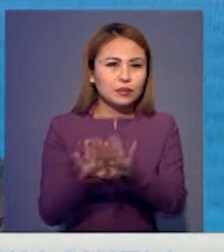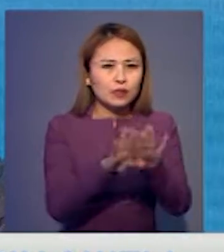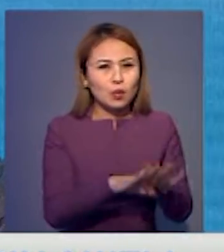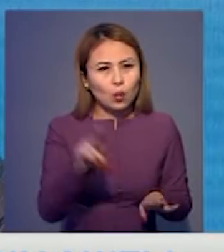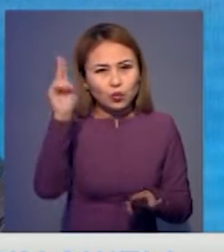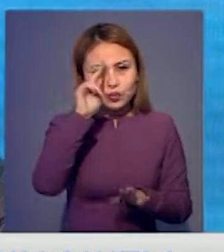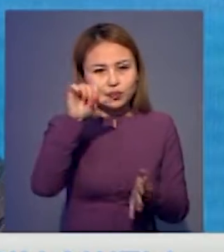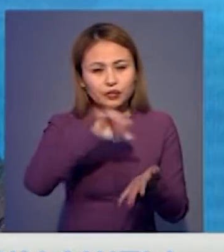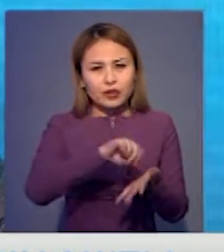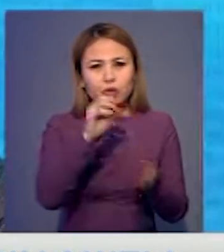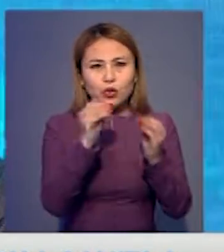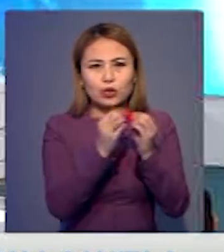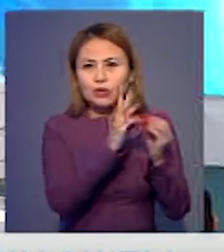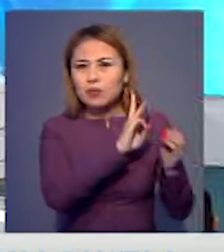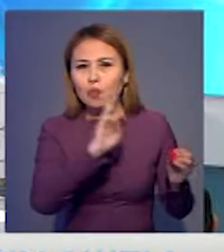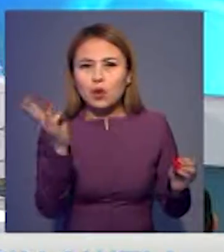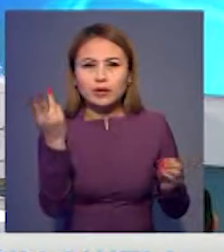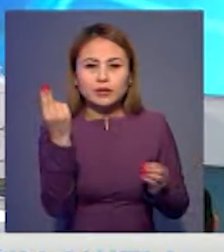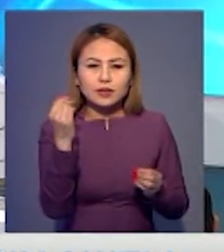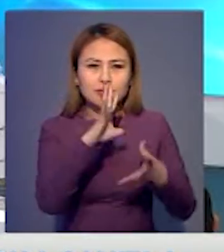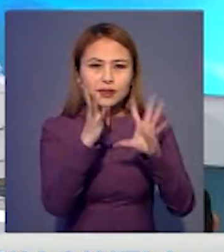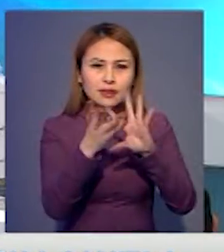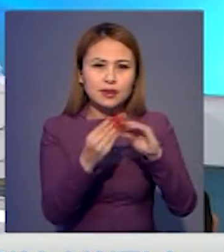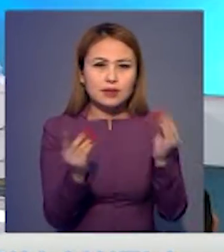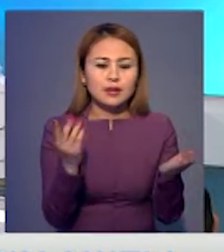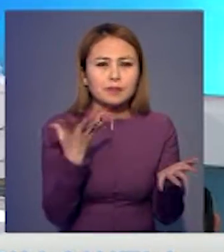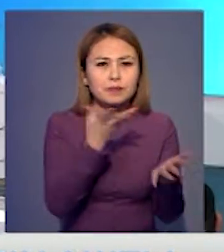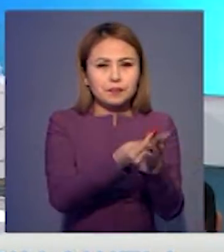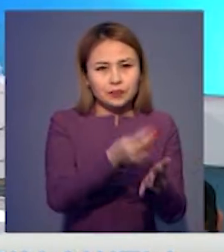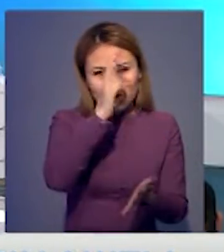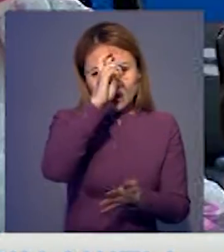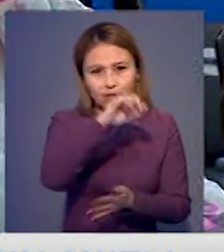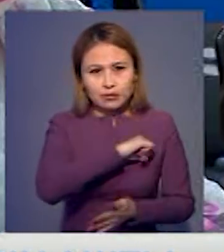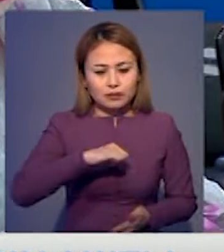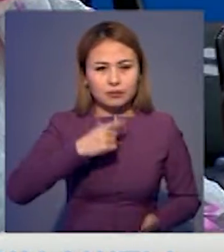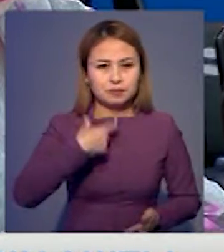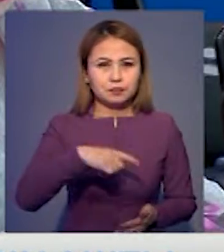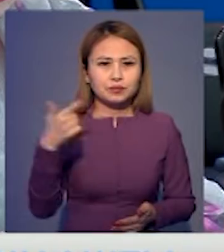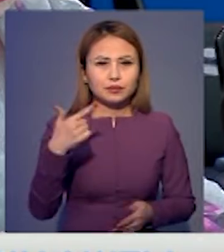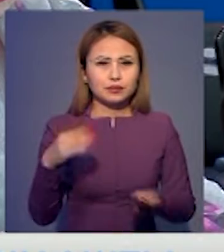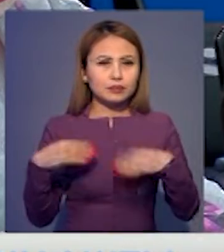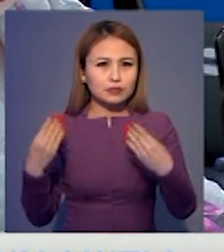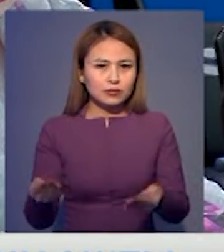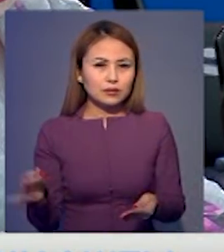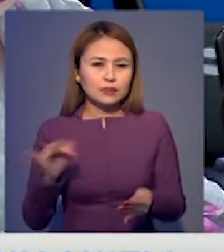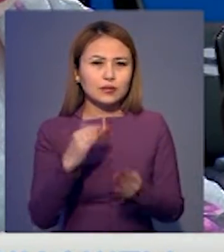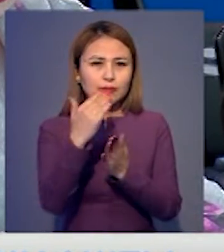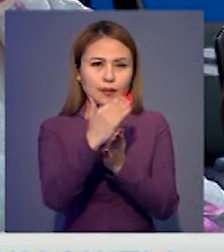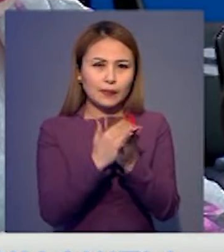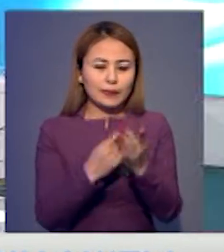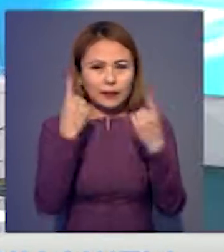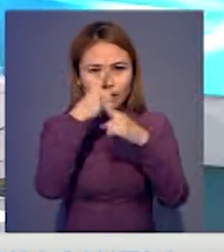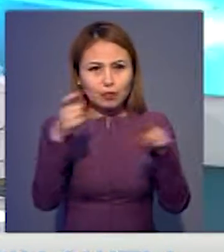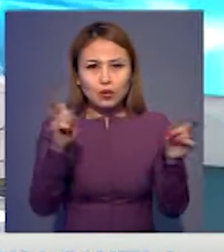осы жүйеге қатысып отыр. Бастысы 10 миллион теңгеге дейінгі салымға мемлекет тарапынан кепілдік беріледі. Бағдарлама